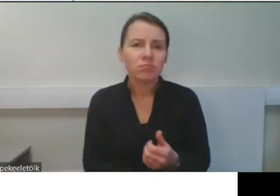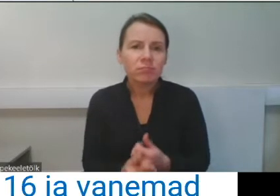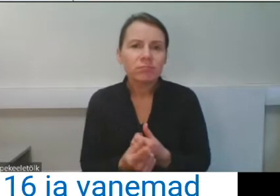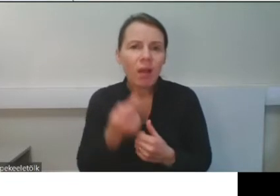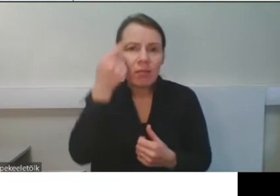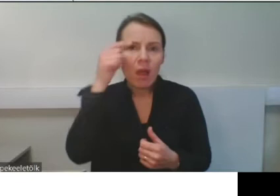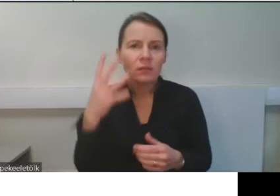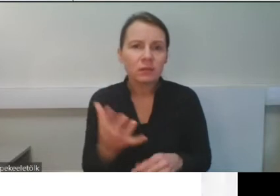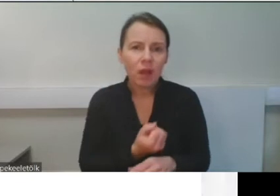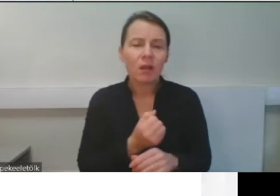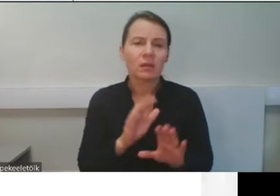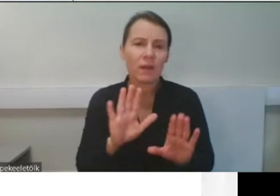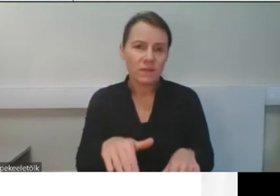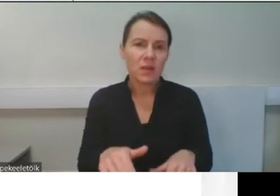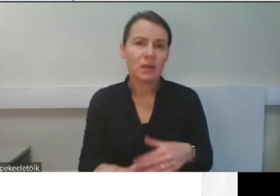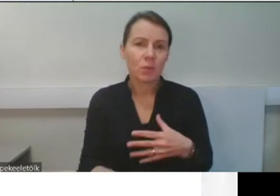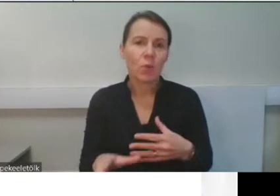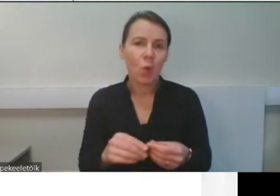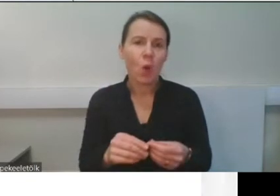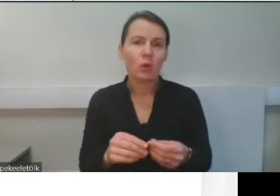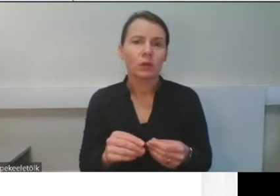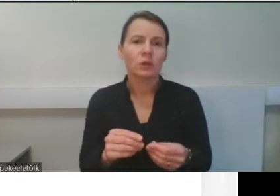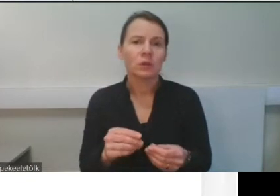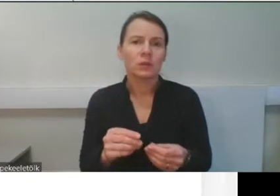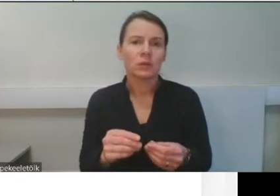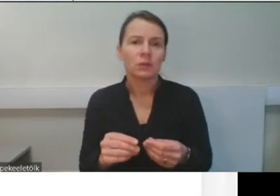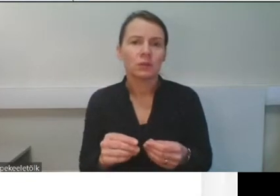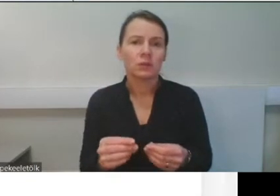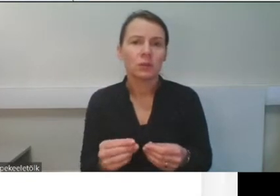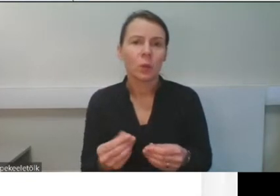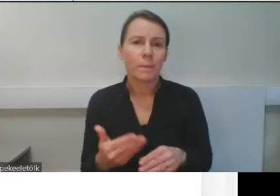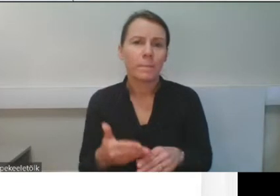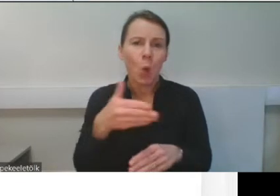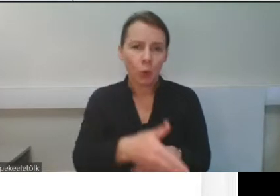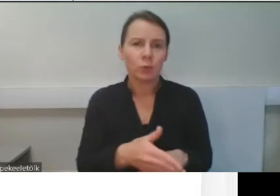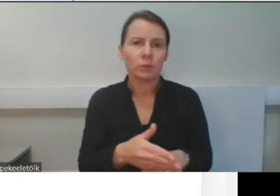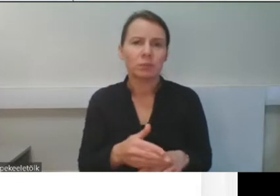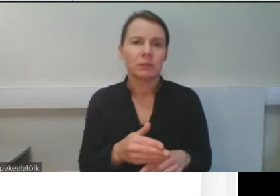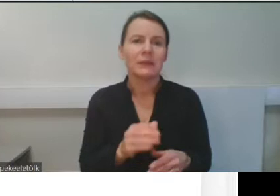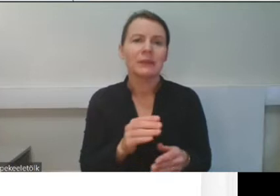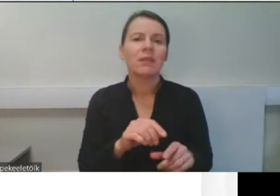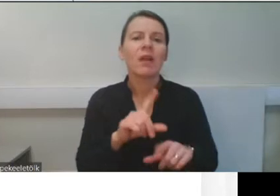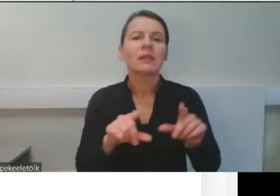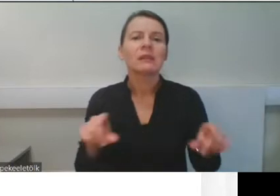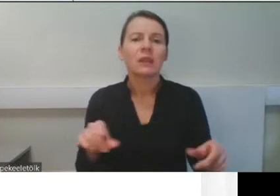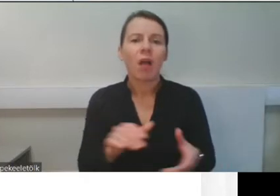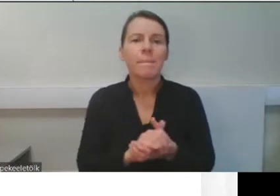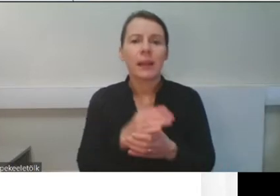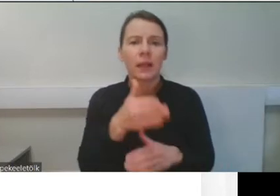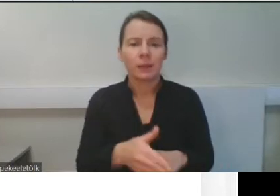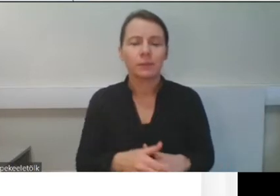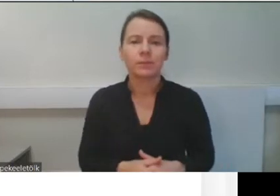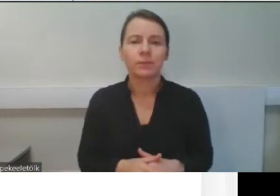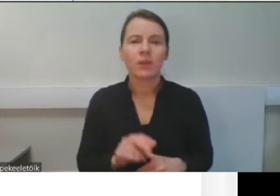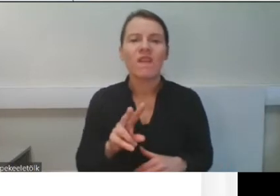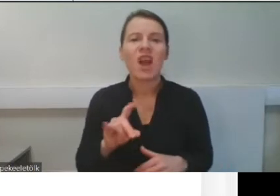seda kuupäeva on hea vaadata. Just, väga hea. Et seal väikses kirjas, mis sulgudes on, et näiteks siin see sama,